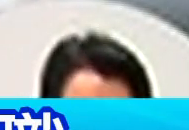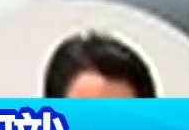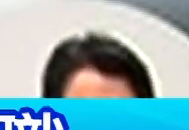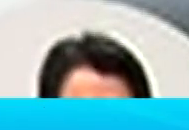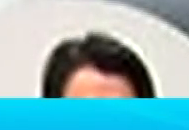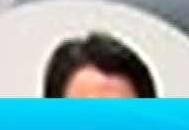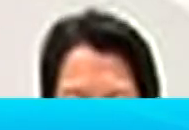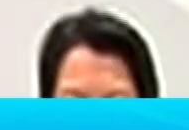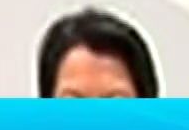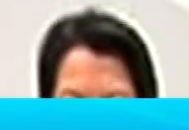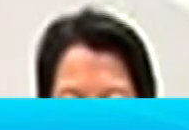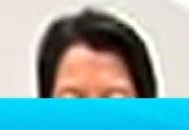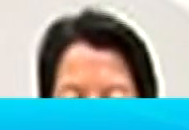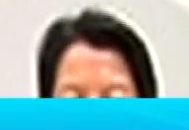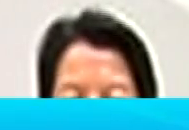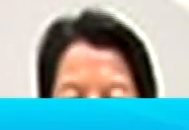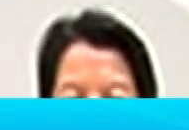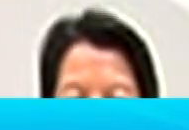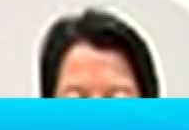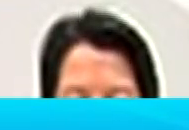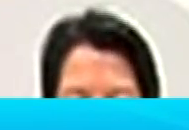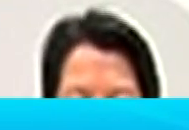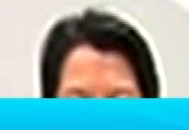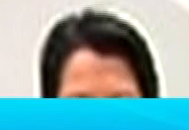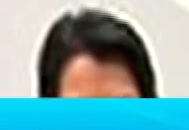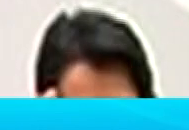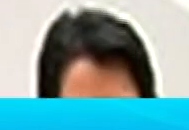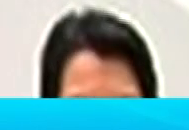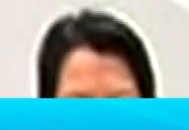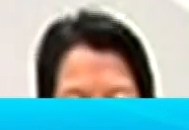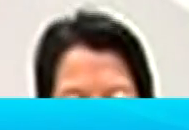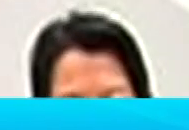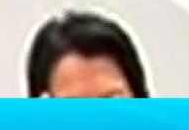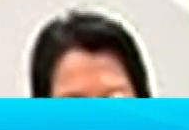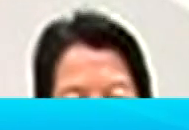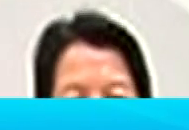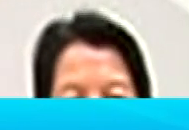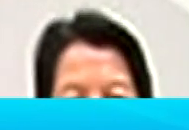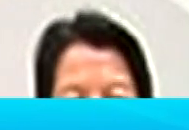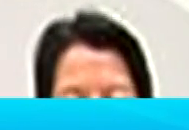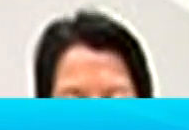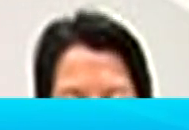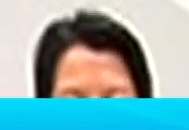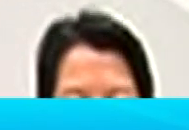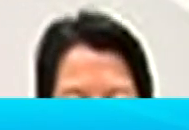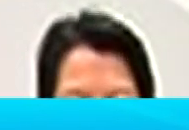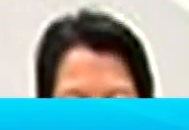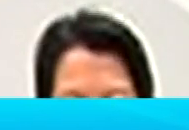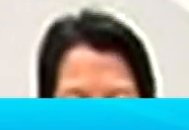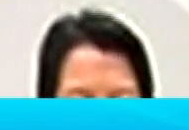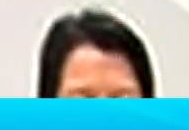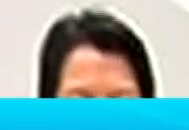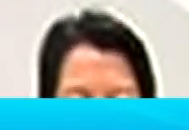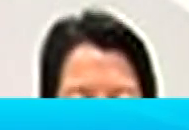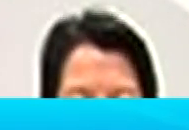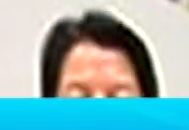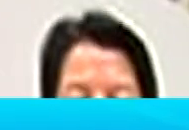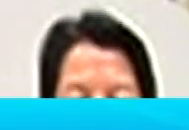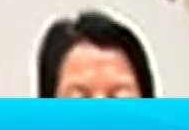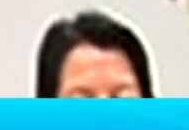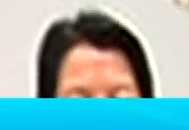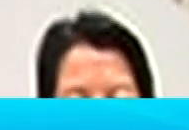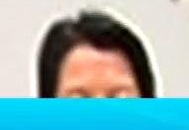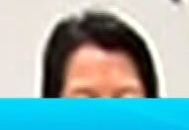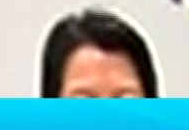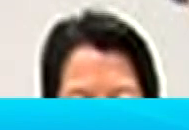我保证大家拢生。 这个部分我嘛真歹势。哦啊、我一世人插政治、哦、我也是一样不分不生。我